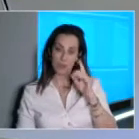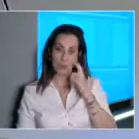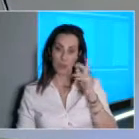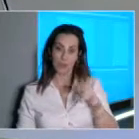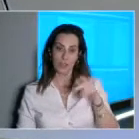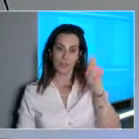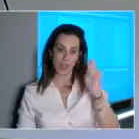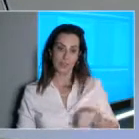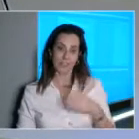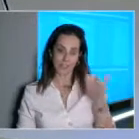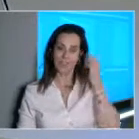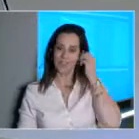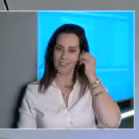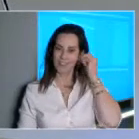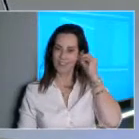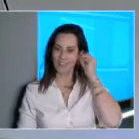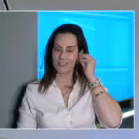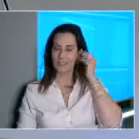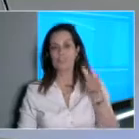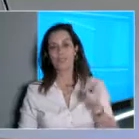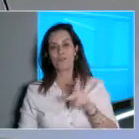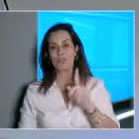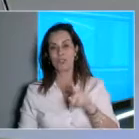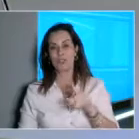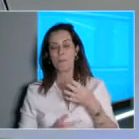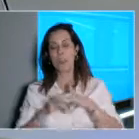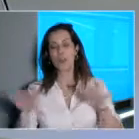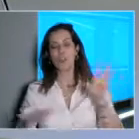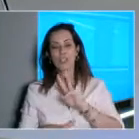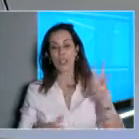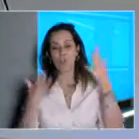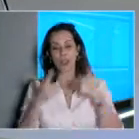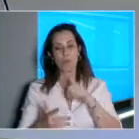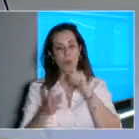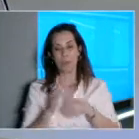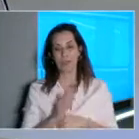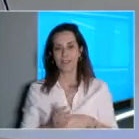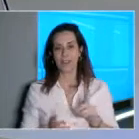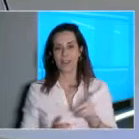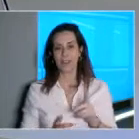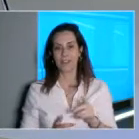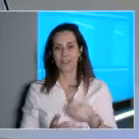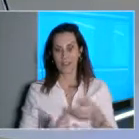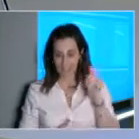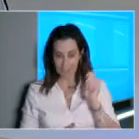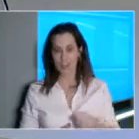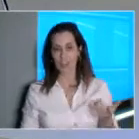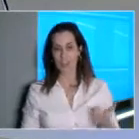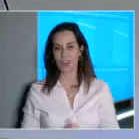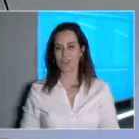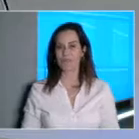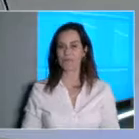יש כרטיס אשראי, מצד שני, מי שיש לו עשרות מיליוני שקלים בחשבון בנק, אז לא יהיה לו, לא יהיה לו כרטיס אשראי,